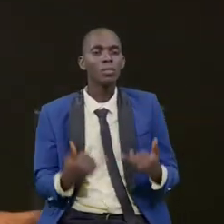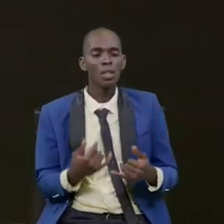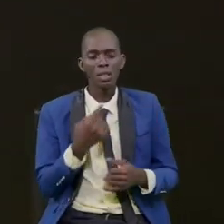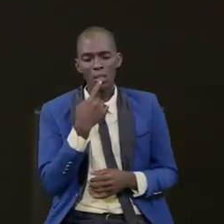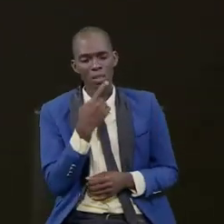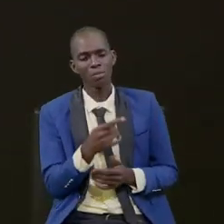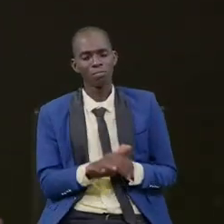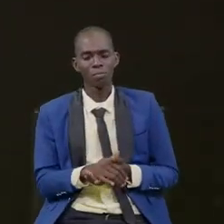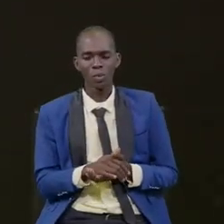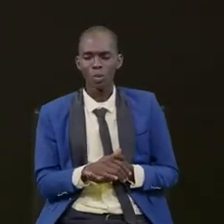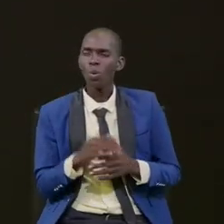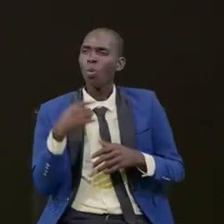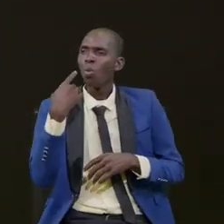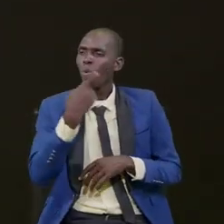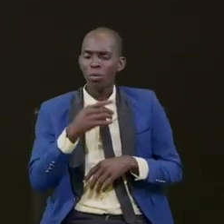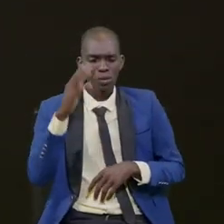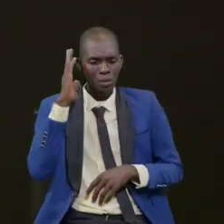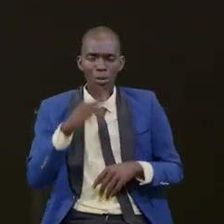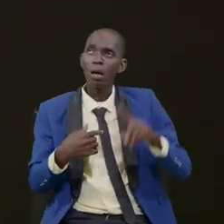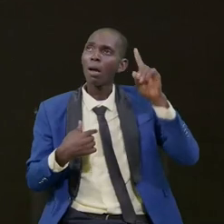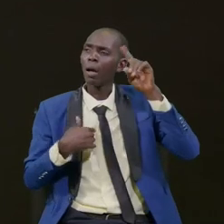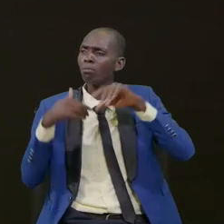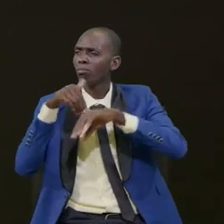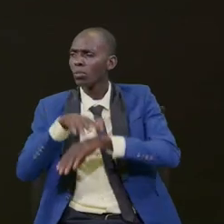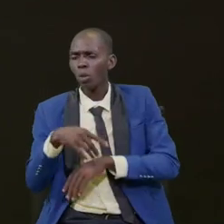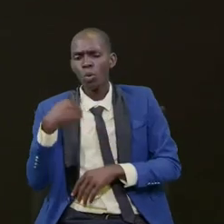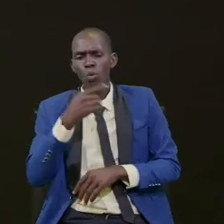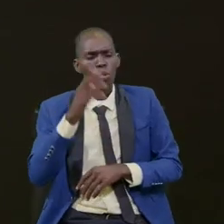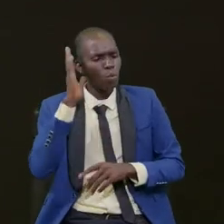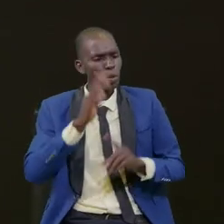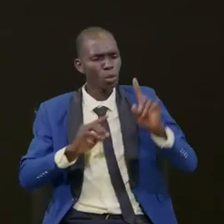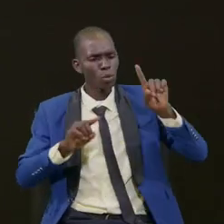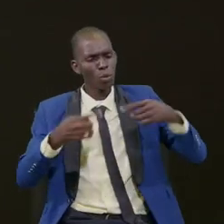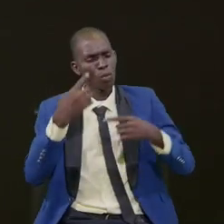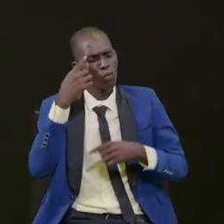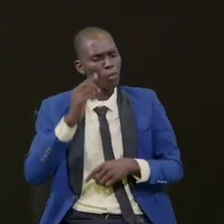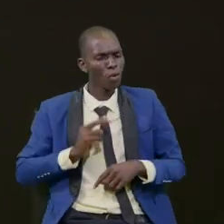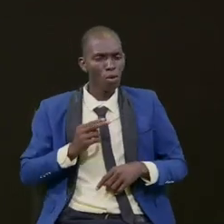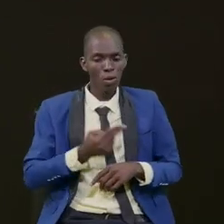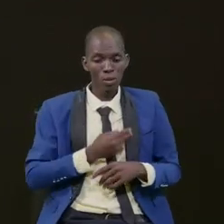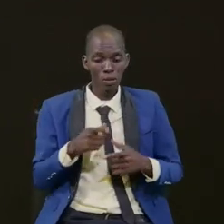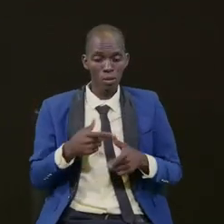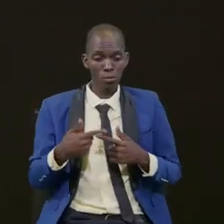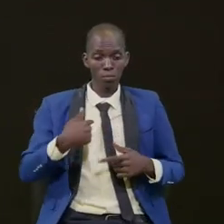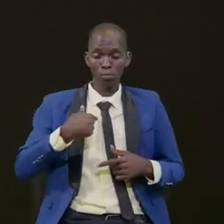le Seigneur a dit, qui enverrai-je et qui marchera pour nous? Je répondis,